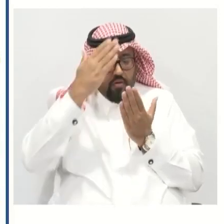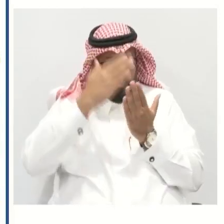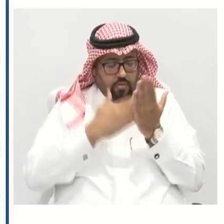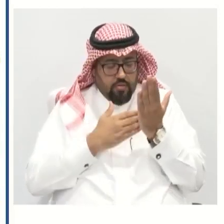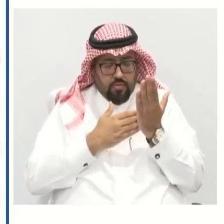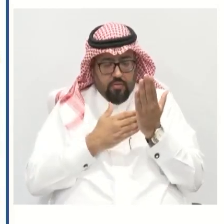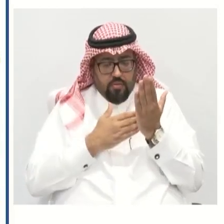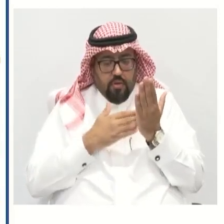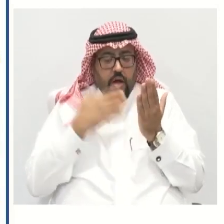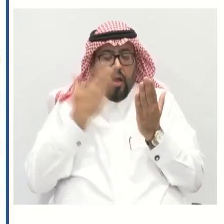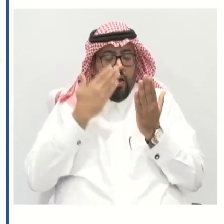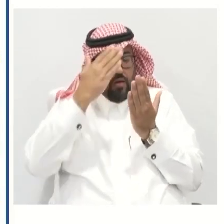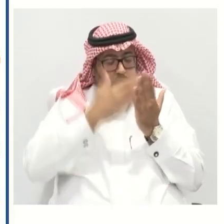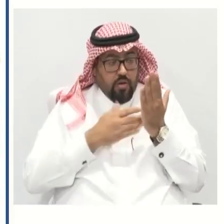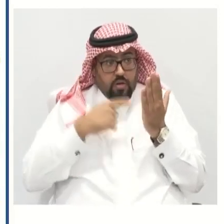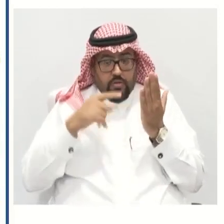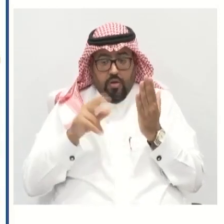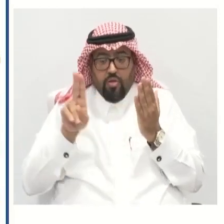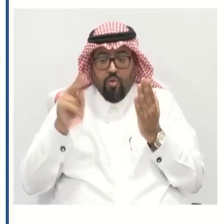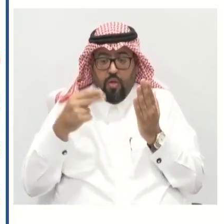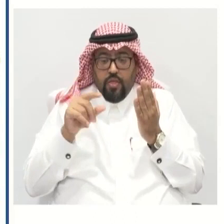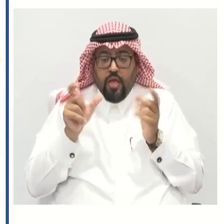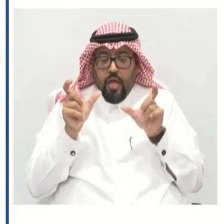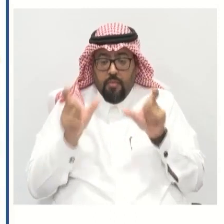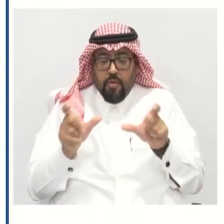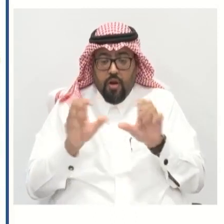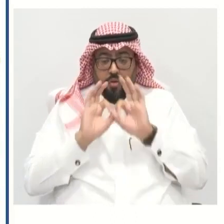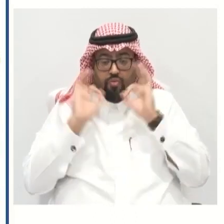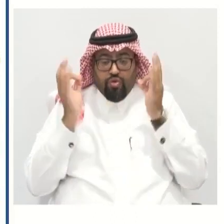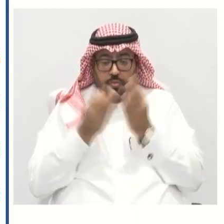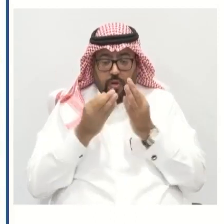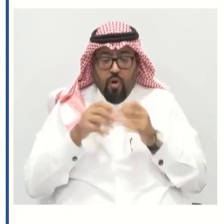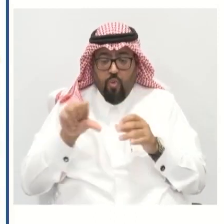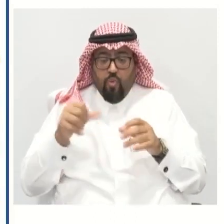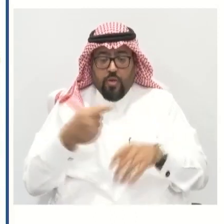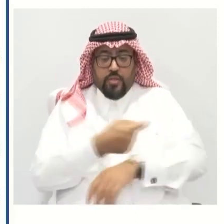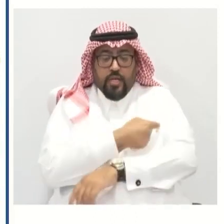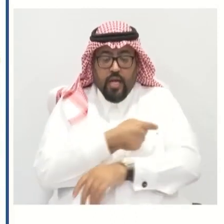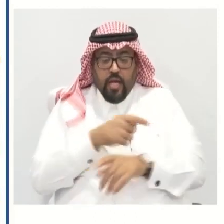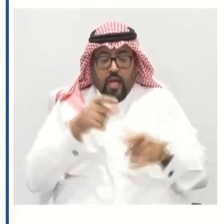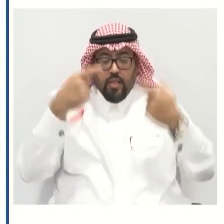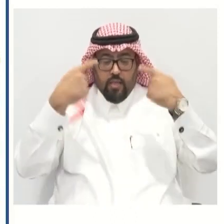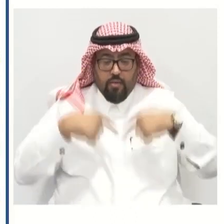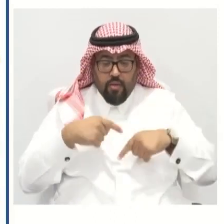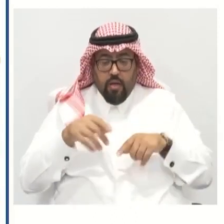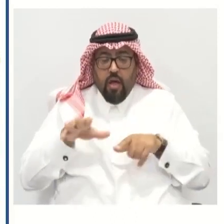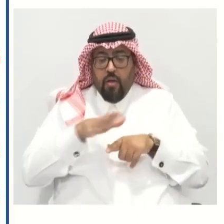قراءه صحيحه تعد حمايه المجتمع وصحه المواطنين